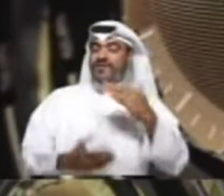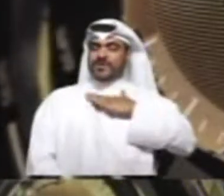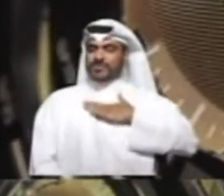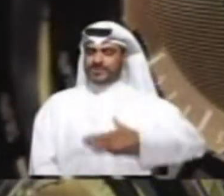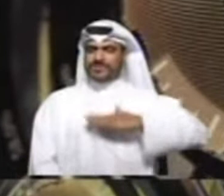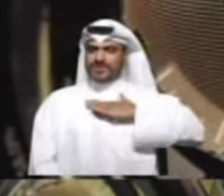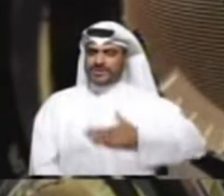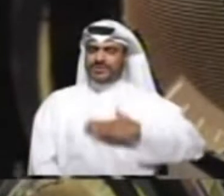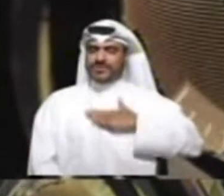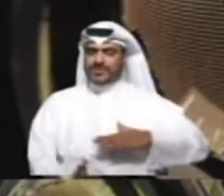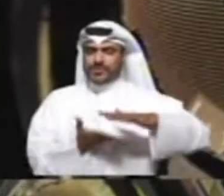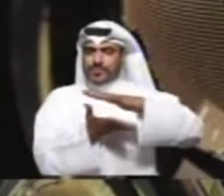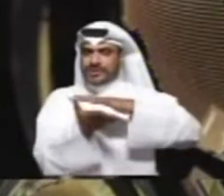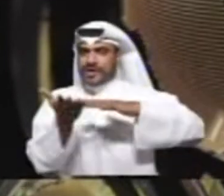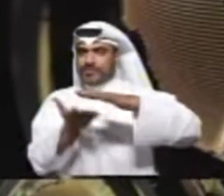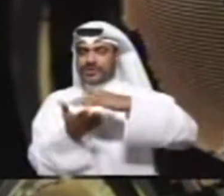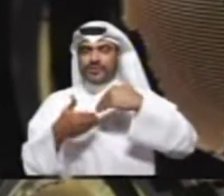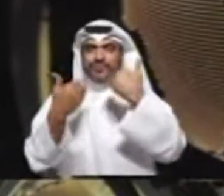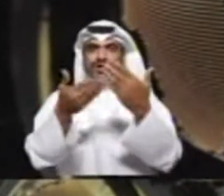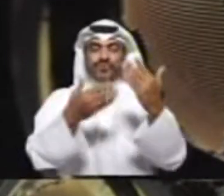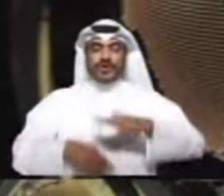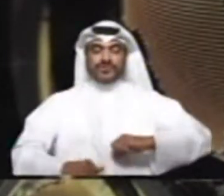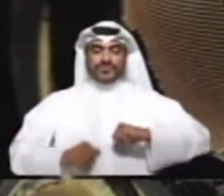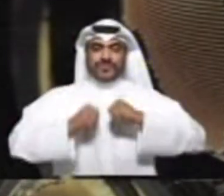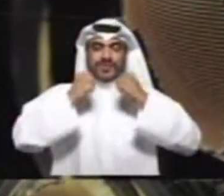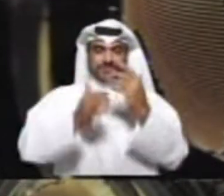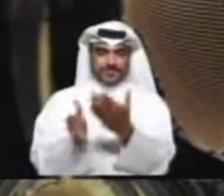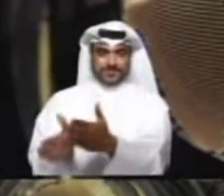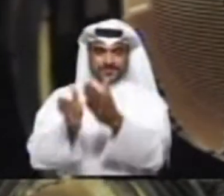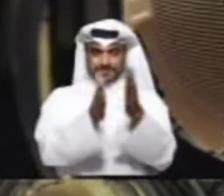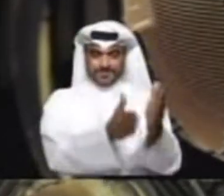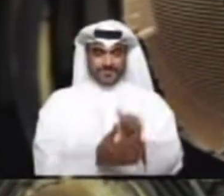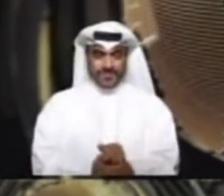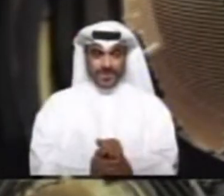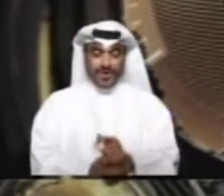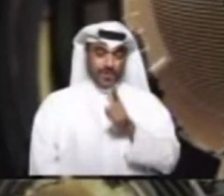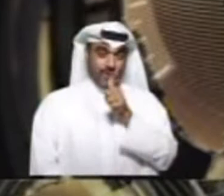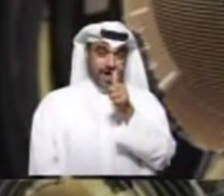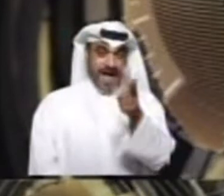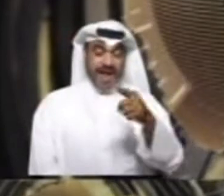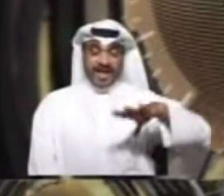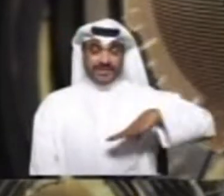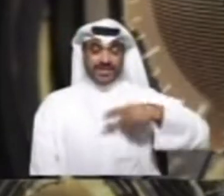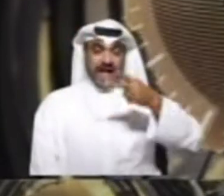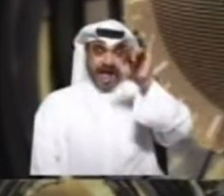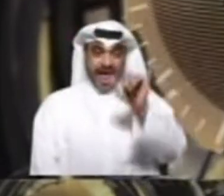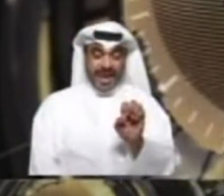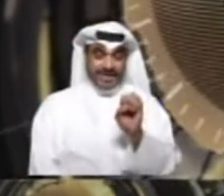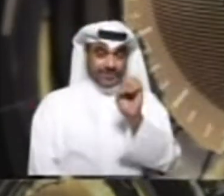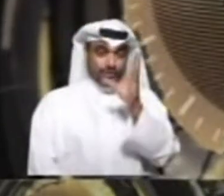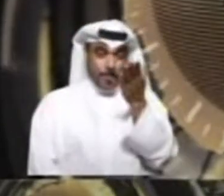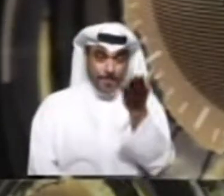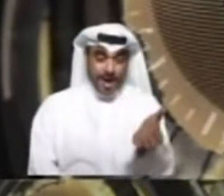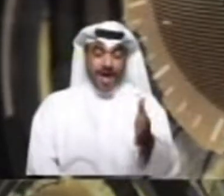معاناة المتضررين في المنطقة وتحسين معيشتهم. وفي هذا الصدد فإن معاليه يعبر باسم سموه